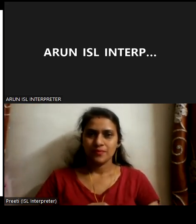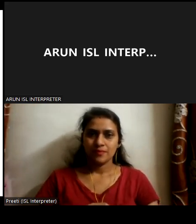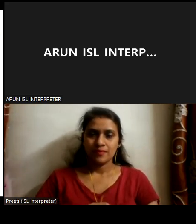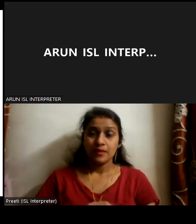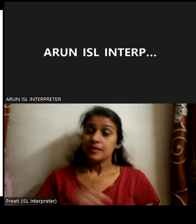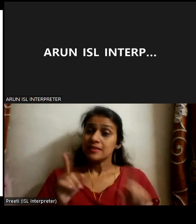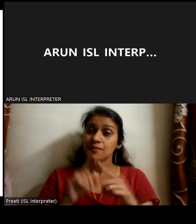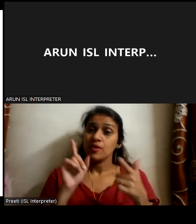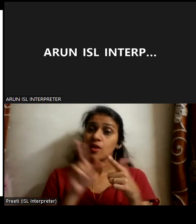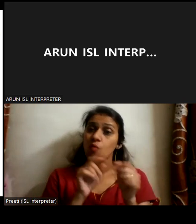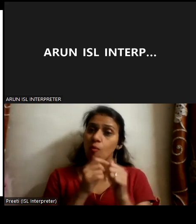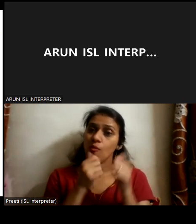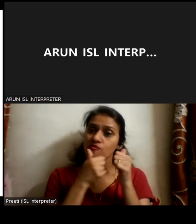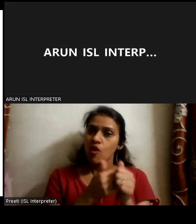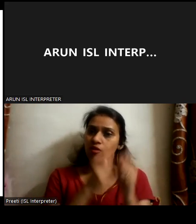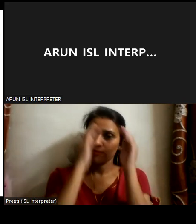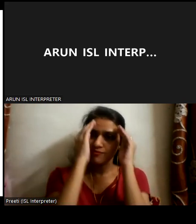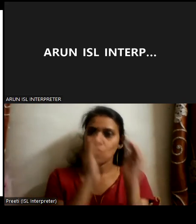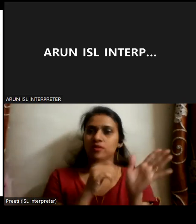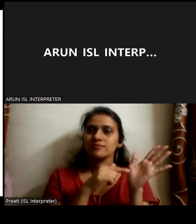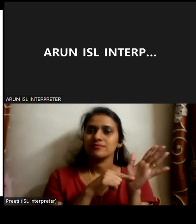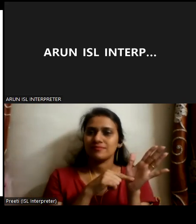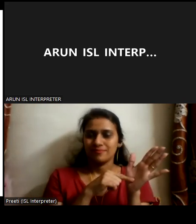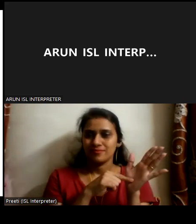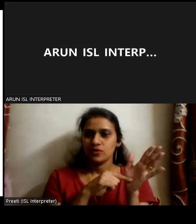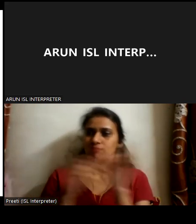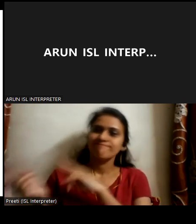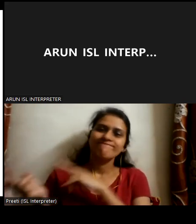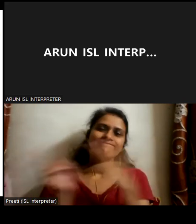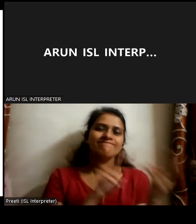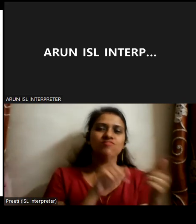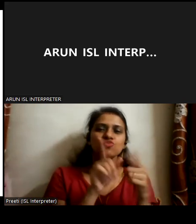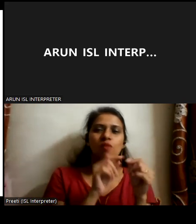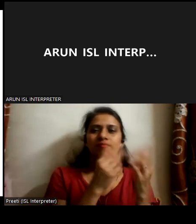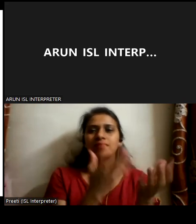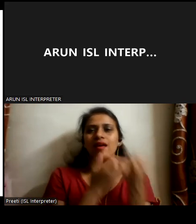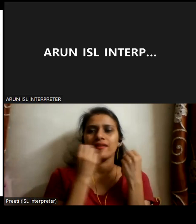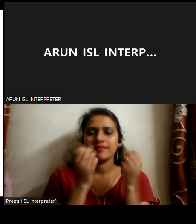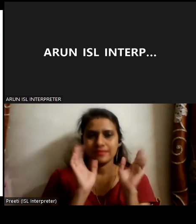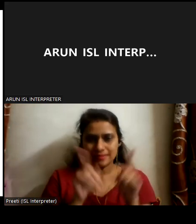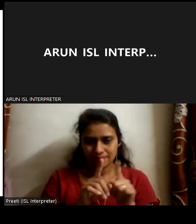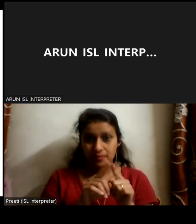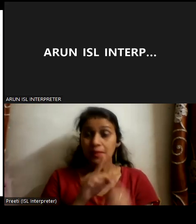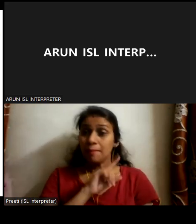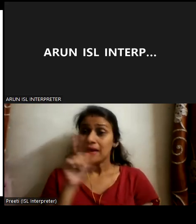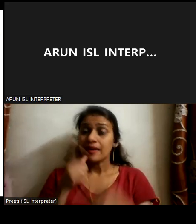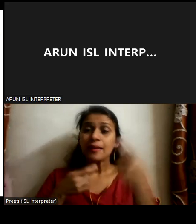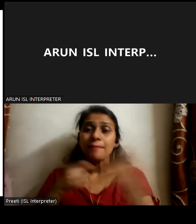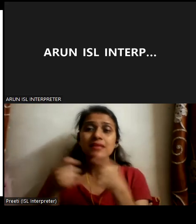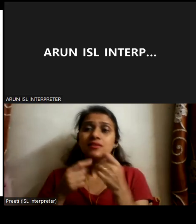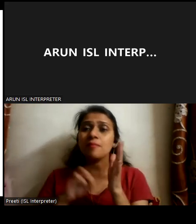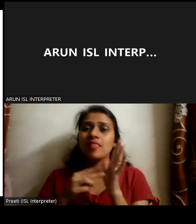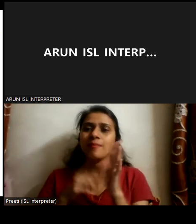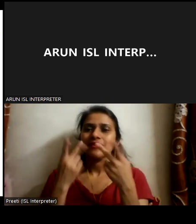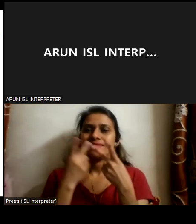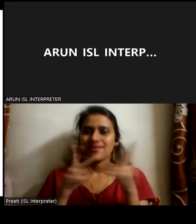पे focus होता है. Enterprise development में से कैसे ये अलग हुआ देखिए, एकदम लेमैन भाषा में समझा रहे हैं.